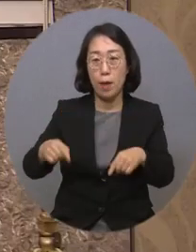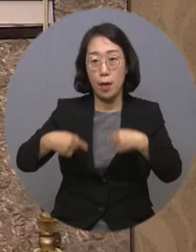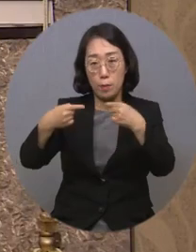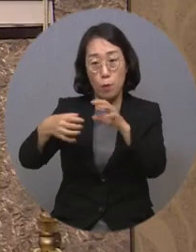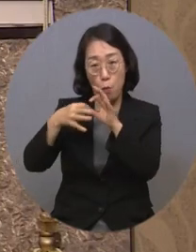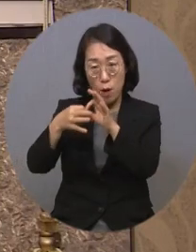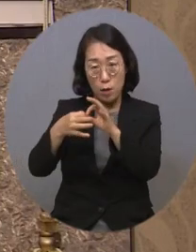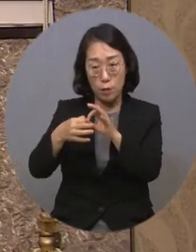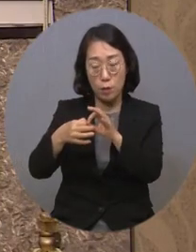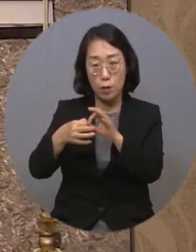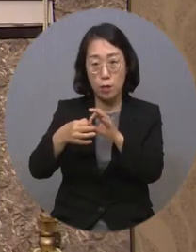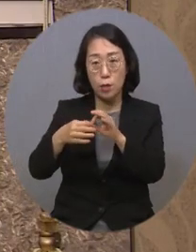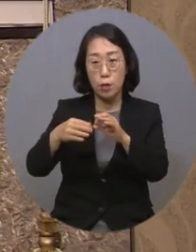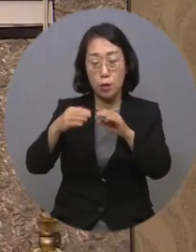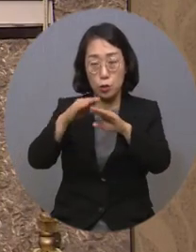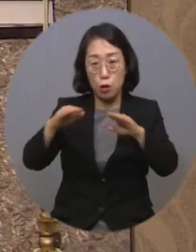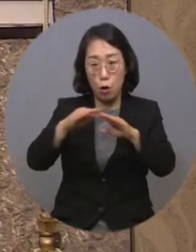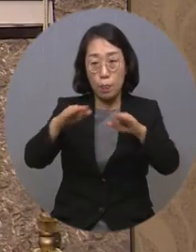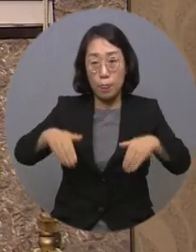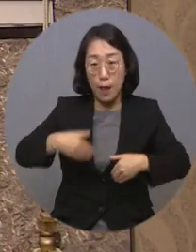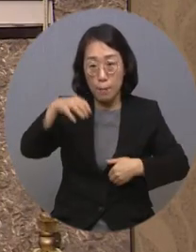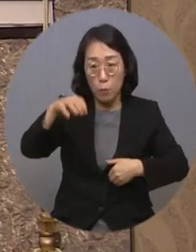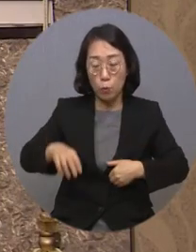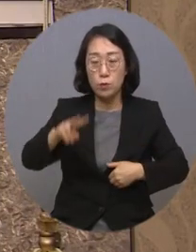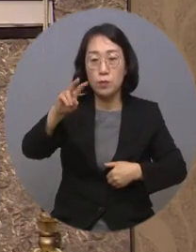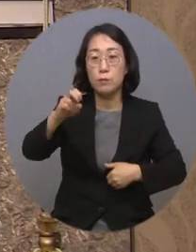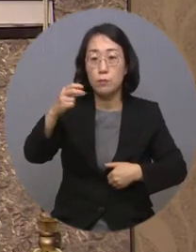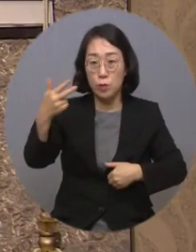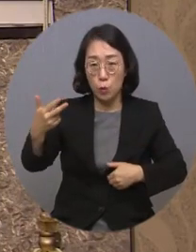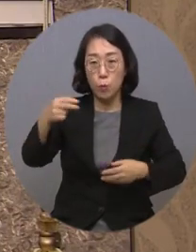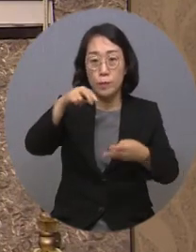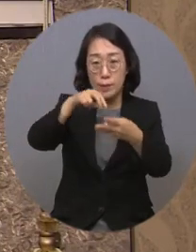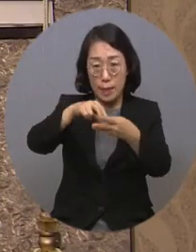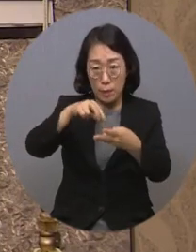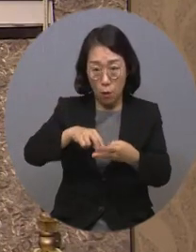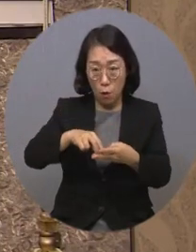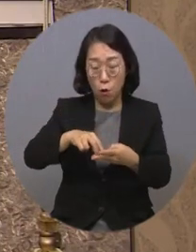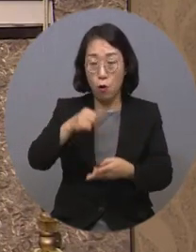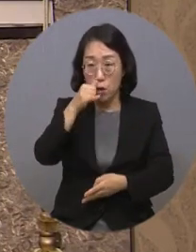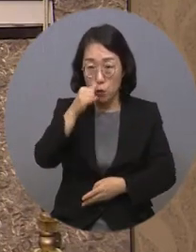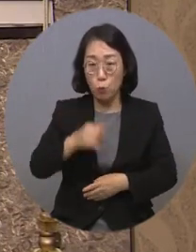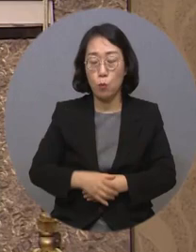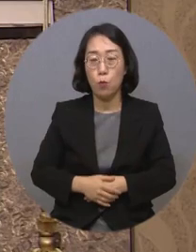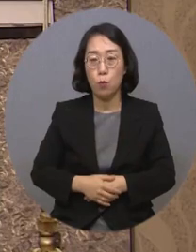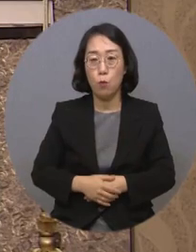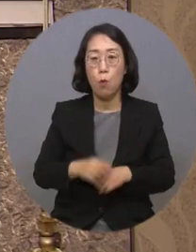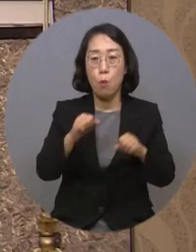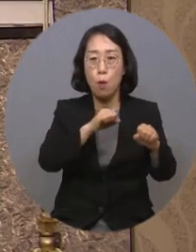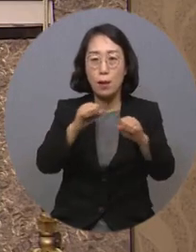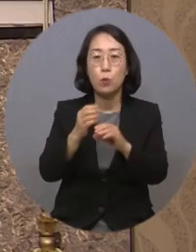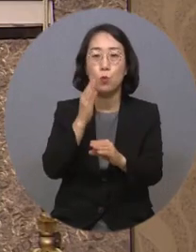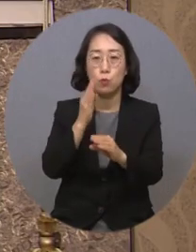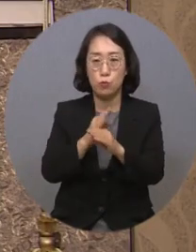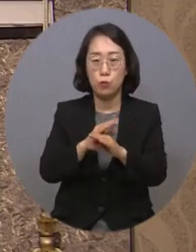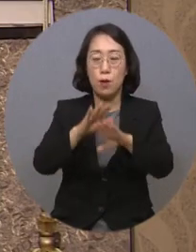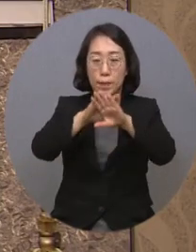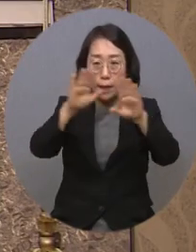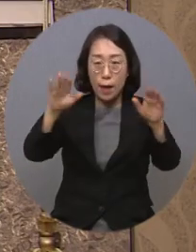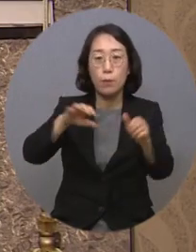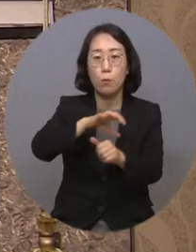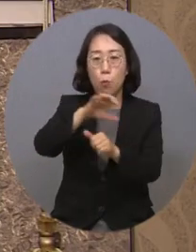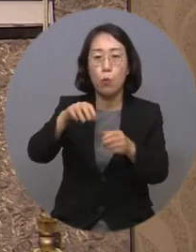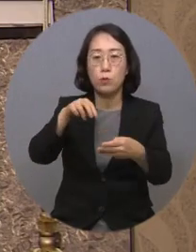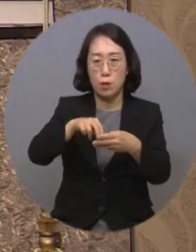전남은 27개 센터가 이제 회원 시설로 이렇게 활동을 하고 있습니다. 그래서 저희도 이제 주간보호센터가 힘든